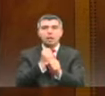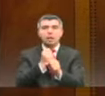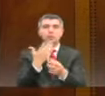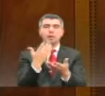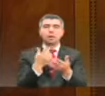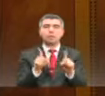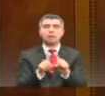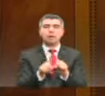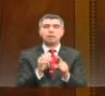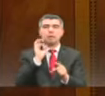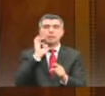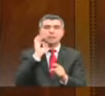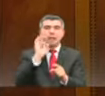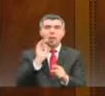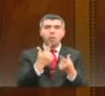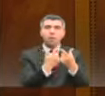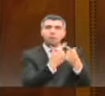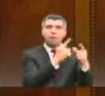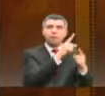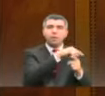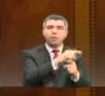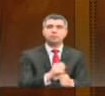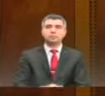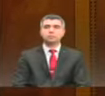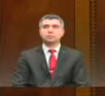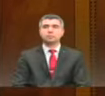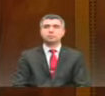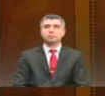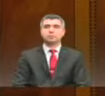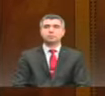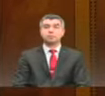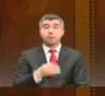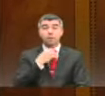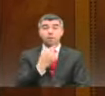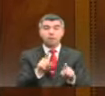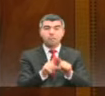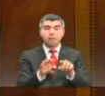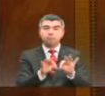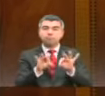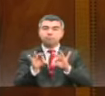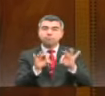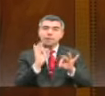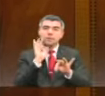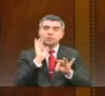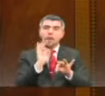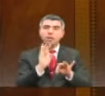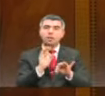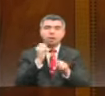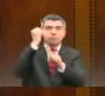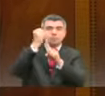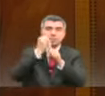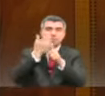الإدارة وترسيخ الحكامة الجيدة. فالمحور التدبيري والذي يمثل إصلاح